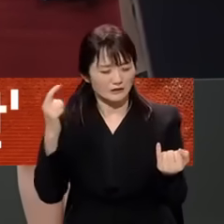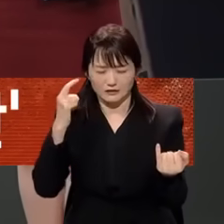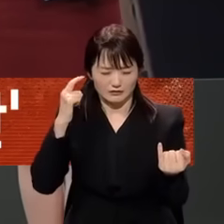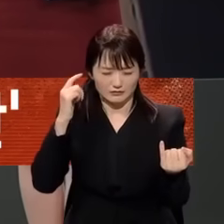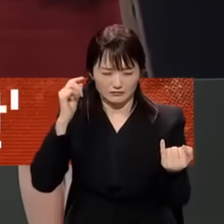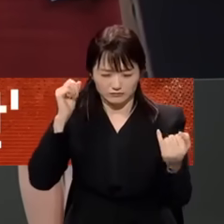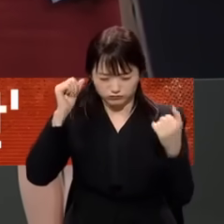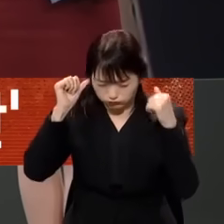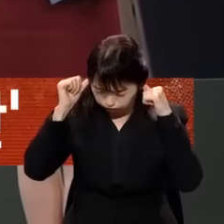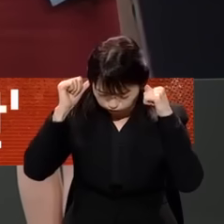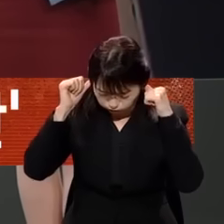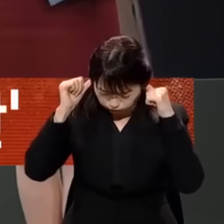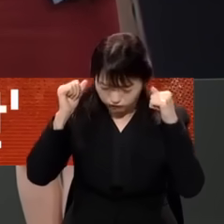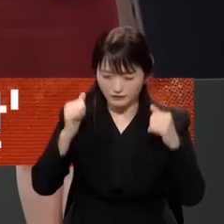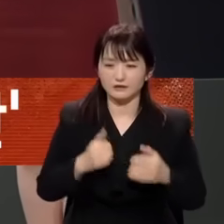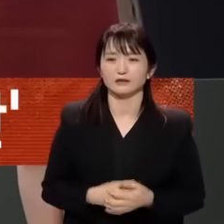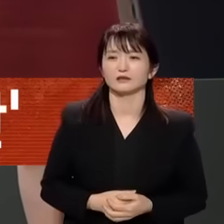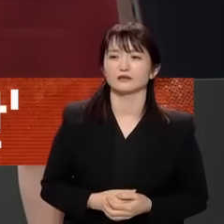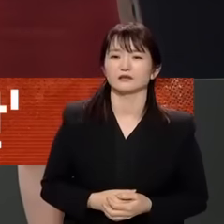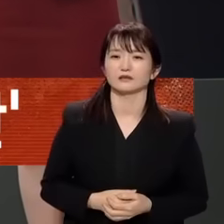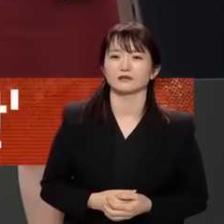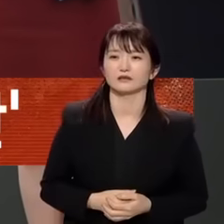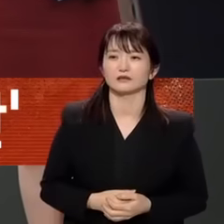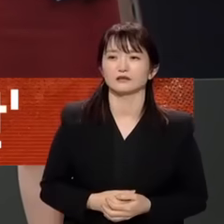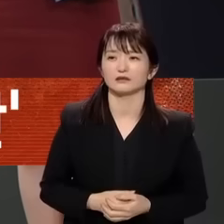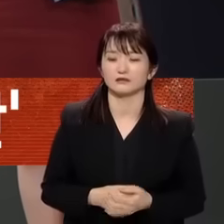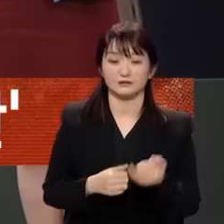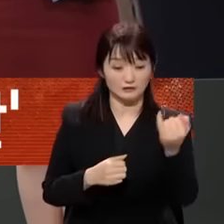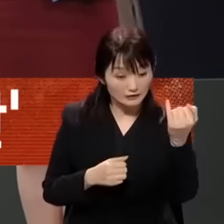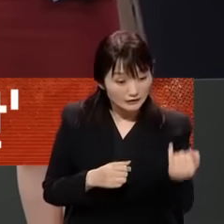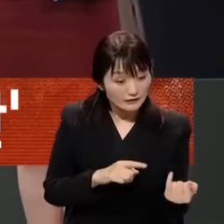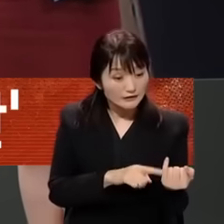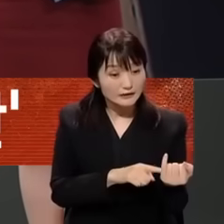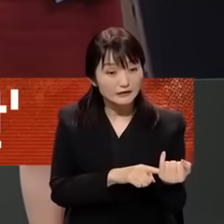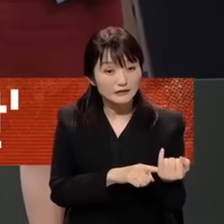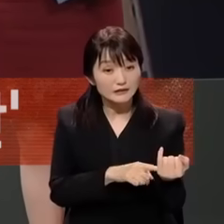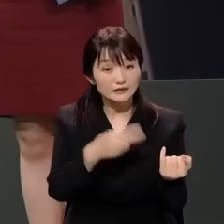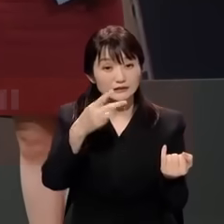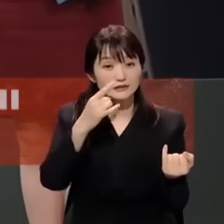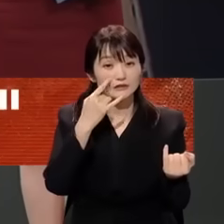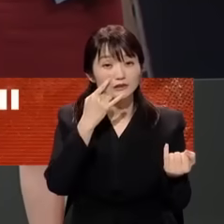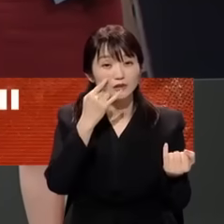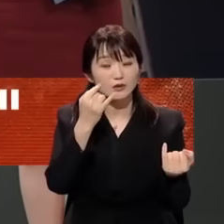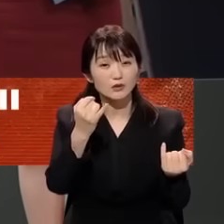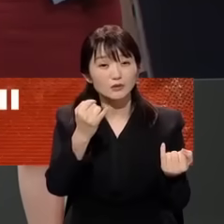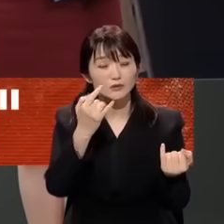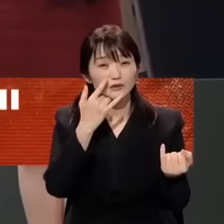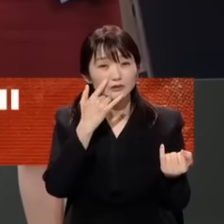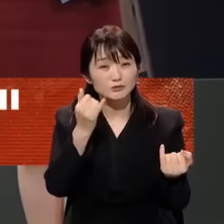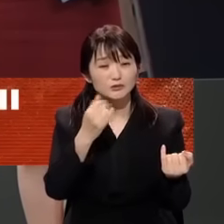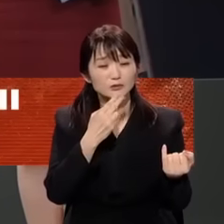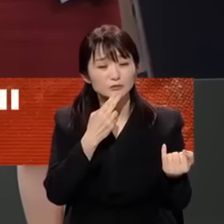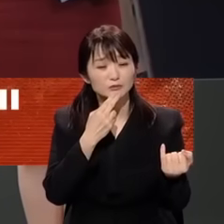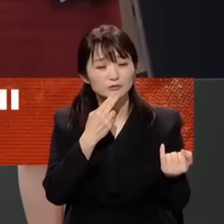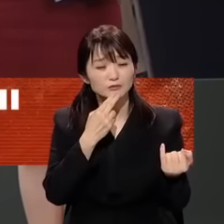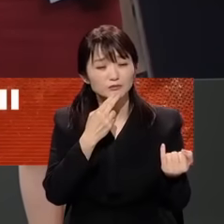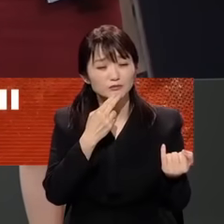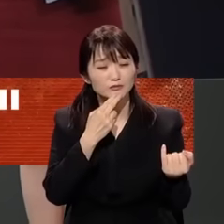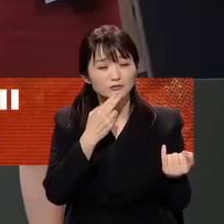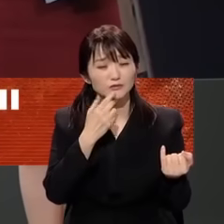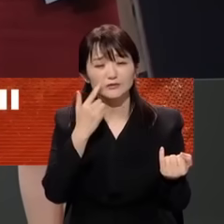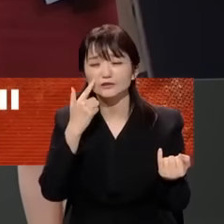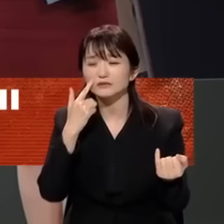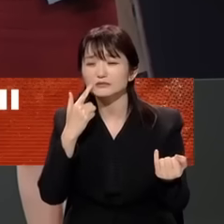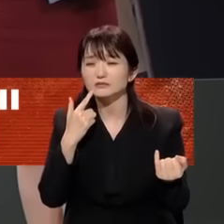정도라고 하는 남편이 하다하다 여동생에게 시월드가 없는 것조차도 부럽다는 아내를 보고 남편은